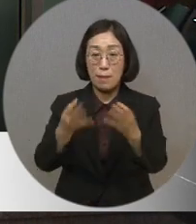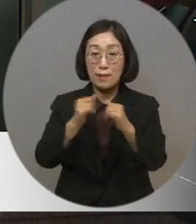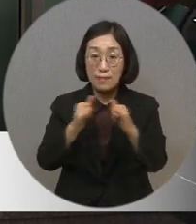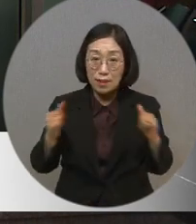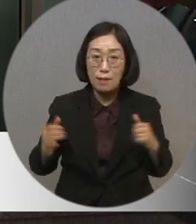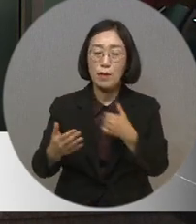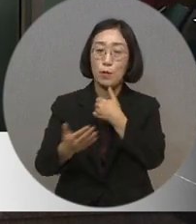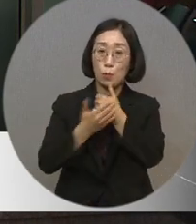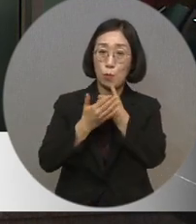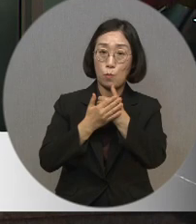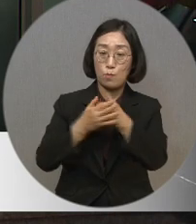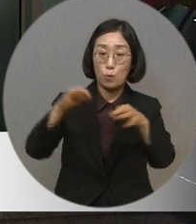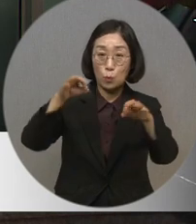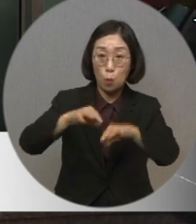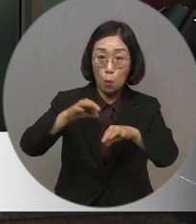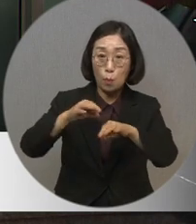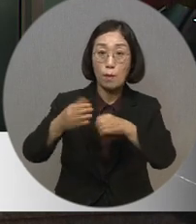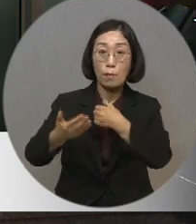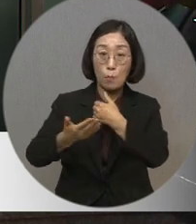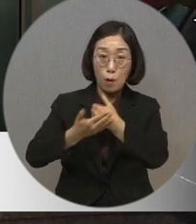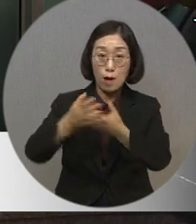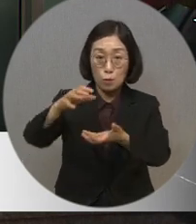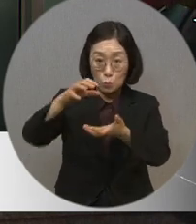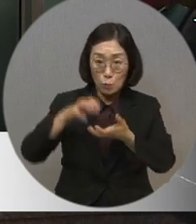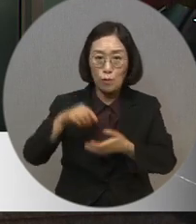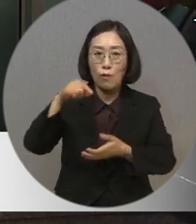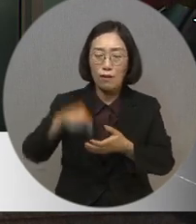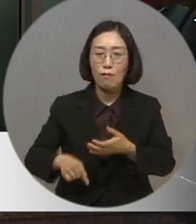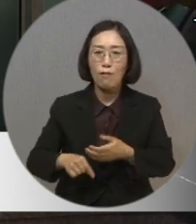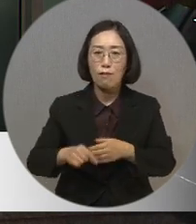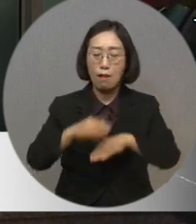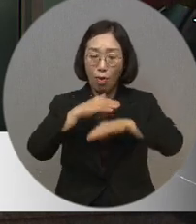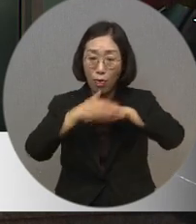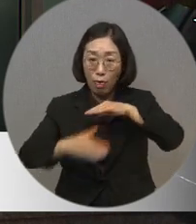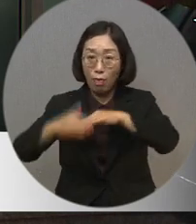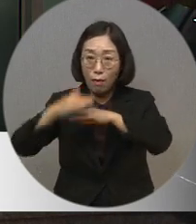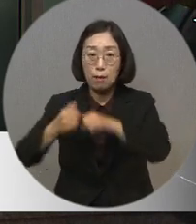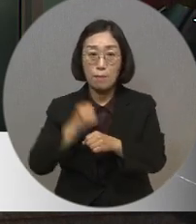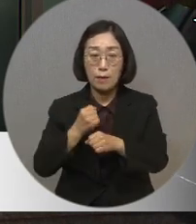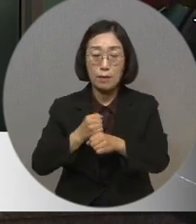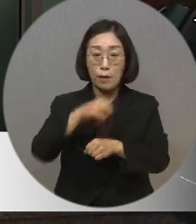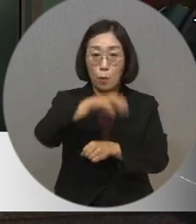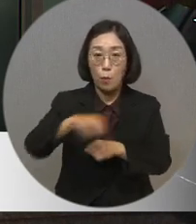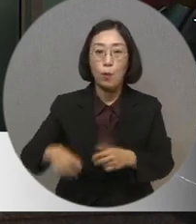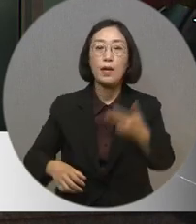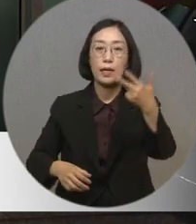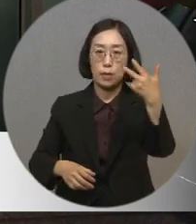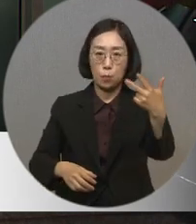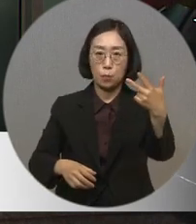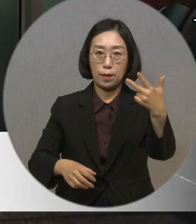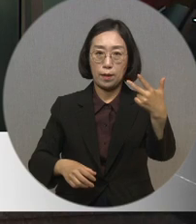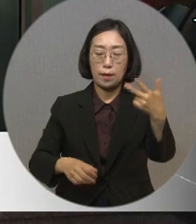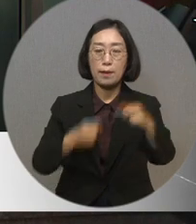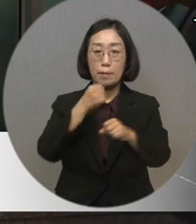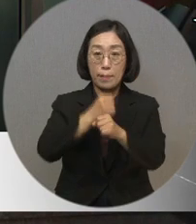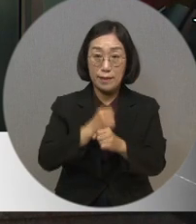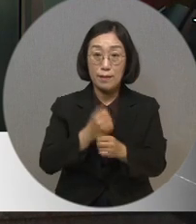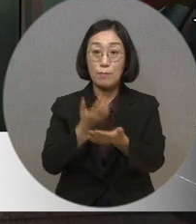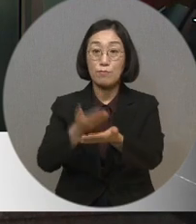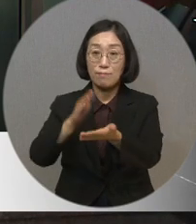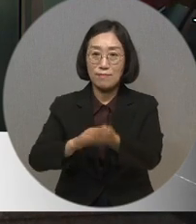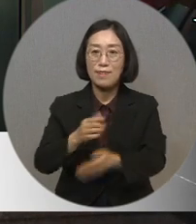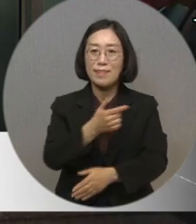여러분들이 출연을 해서 도와줘서 이런 문턱을 화성시 남양읍에 우선 7개를 설치해 주면에 대해서